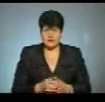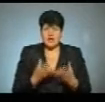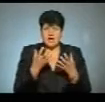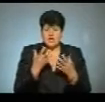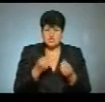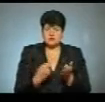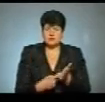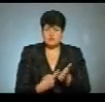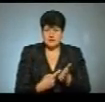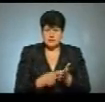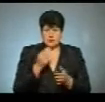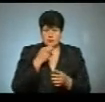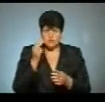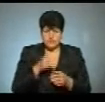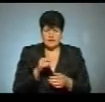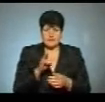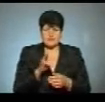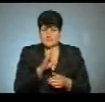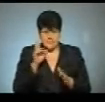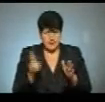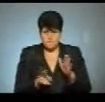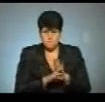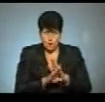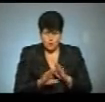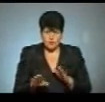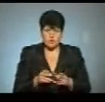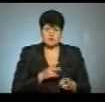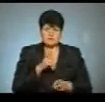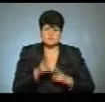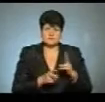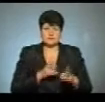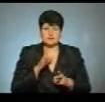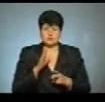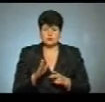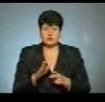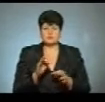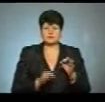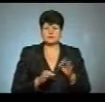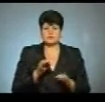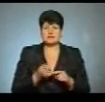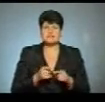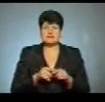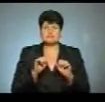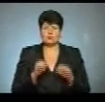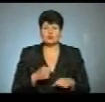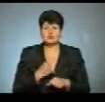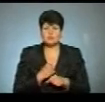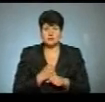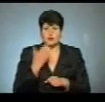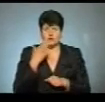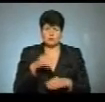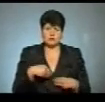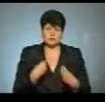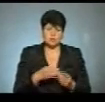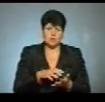щодо підтвердження обвинувачення у непокорі правоохоронцям, Володимир Букатко оскаржуватиме його в апеляційному суді. Це він зможе зробити, як тільки йому